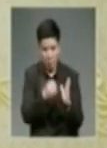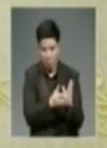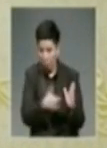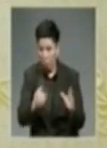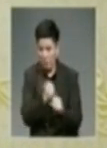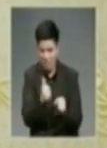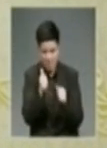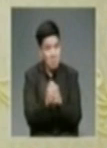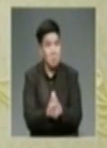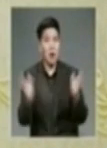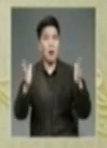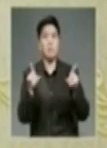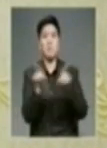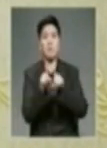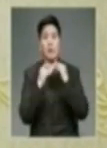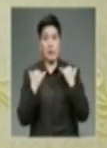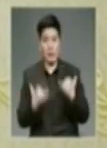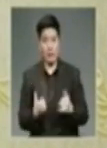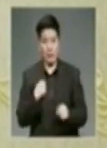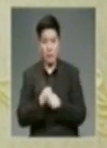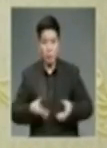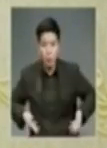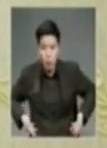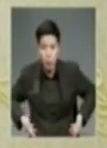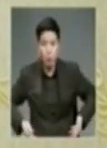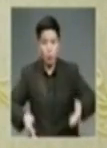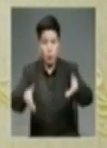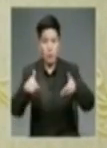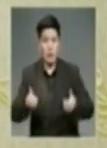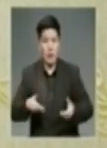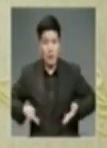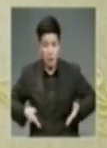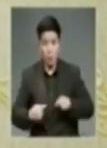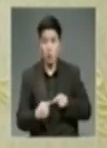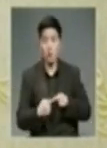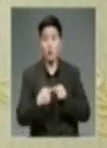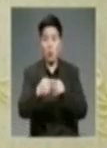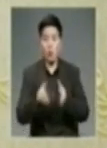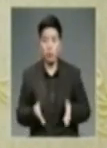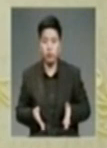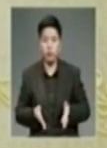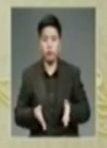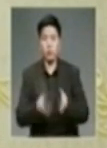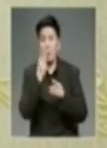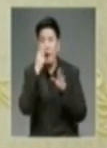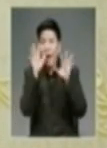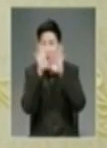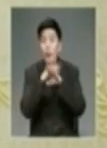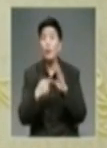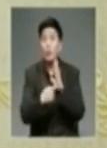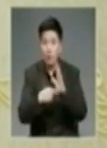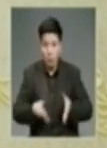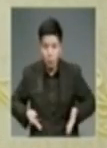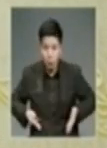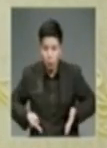านี้เลยนะเหมือนเราจะทำถนนนะครับเราจะต่อถนนออกไปขยายถนนออกไป